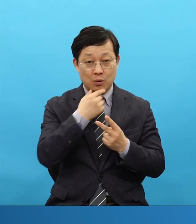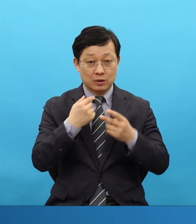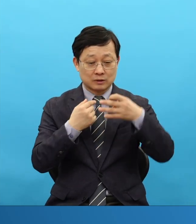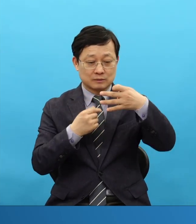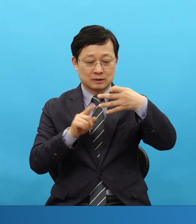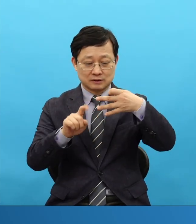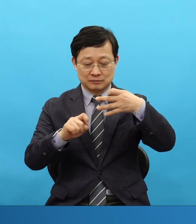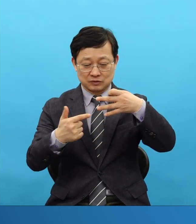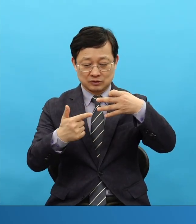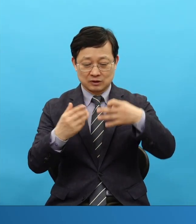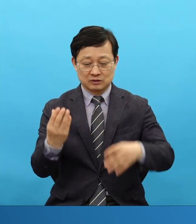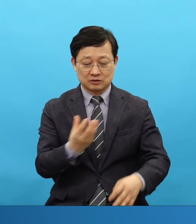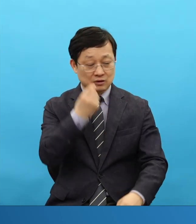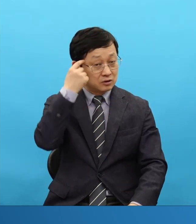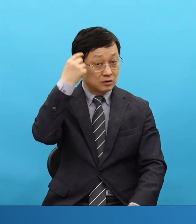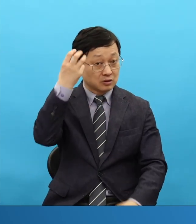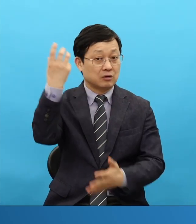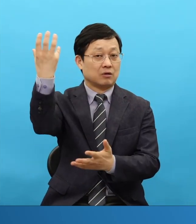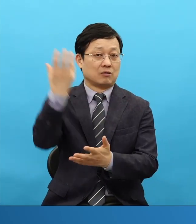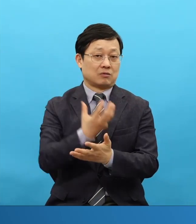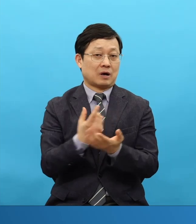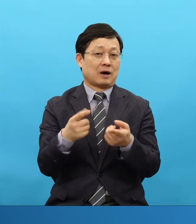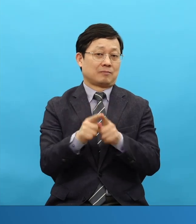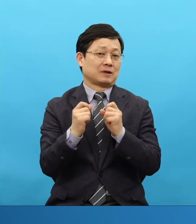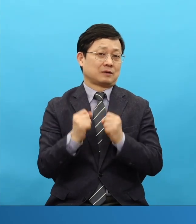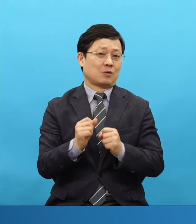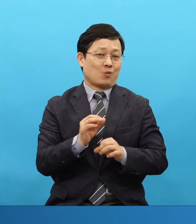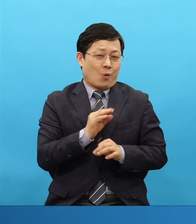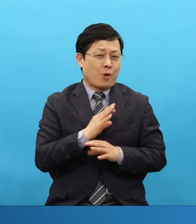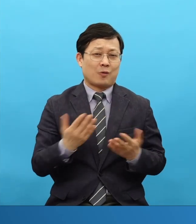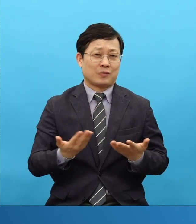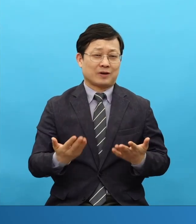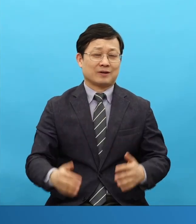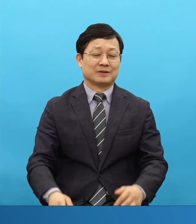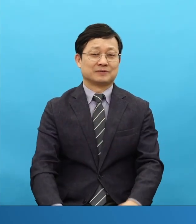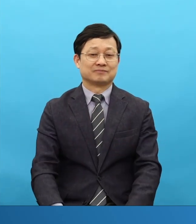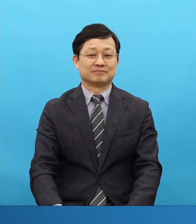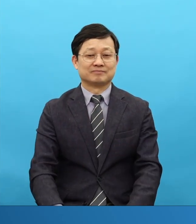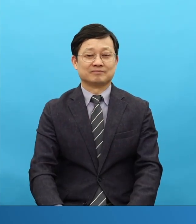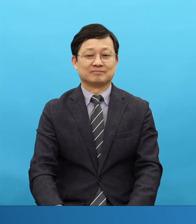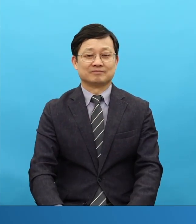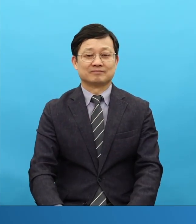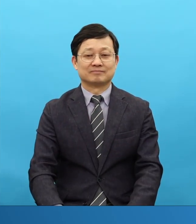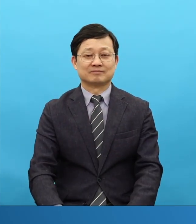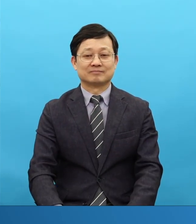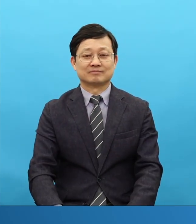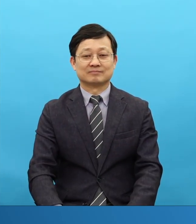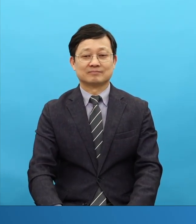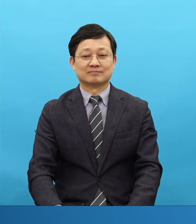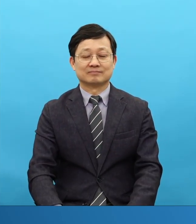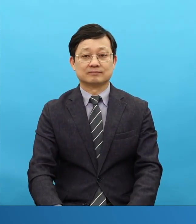성령이 우리 안에 역사해요. The moment we receive salvation, the Holy 엄청난 Spirit 겁니다. works. It's an immense thing. 그래서